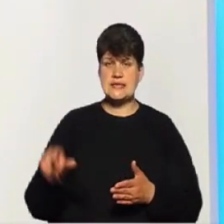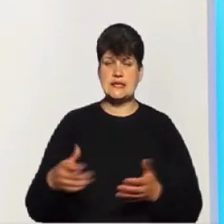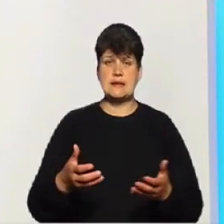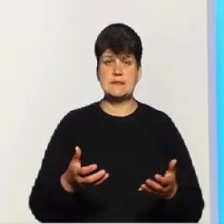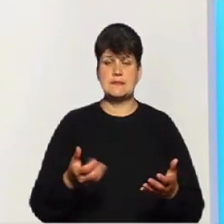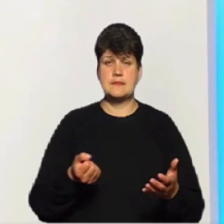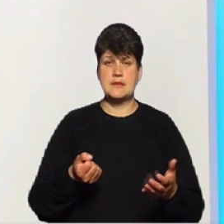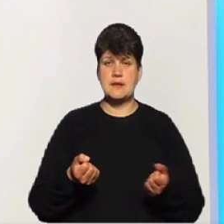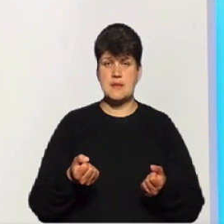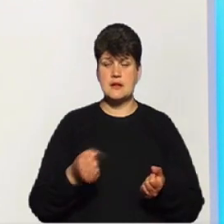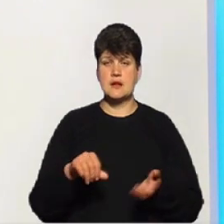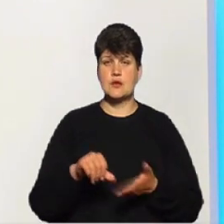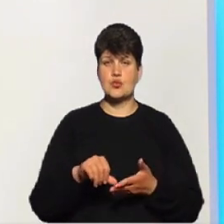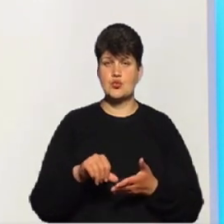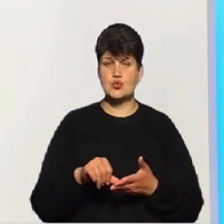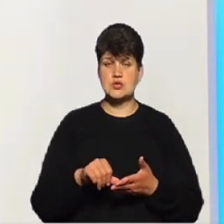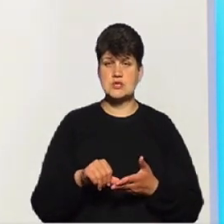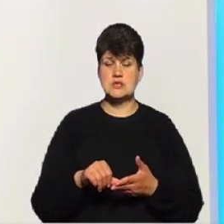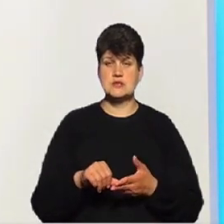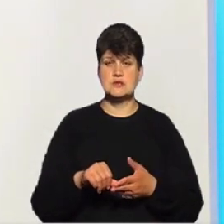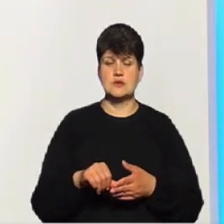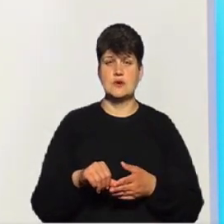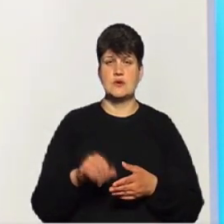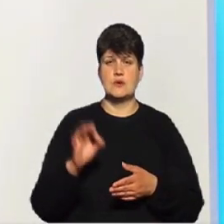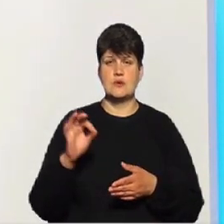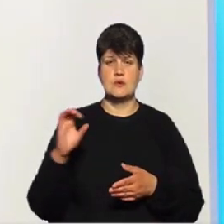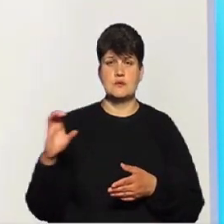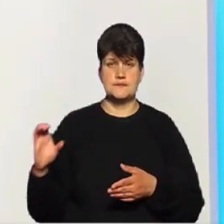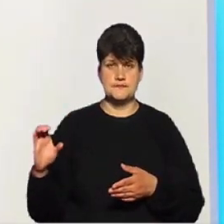участь в операції Об'єднаних сил, чи